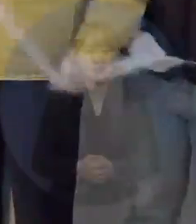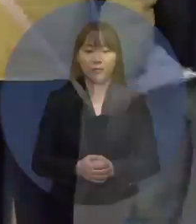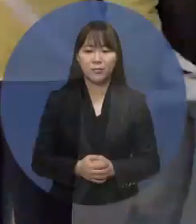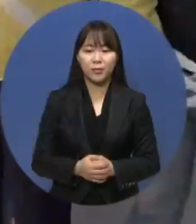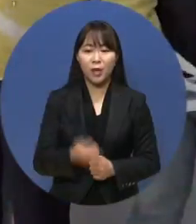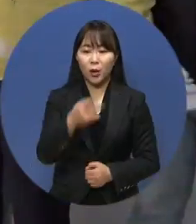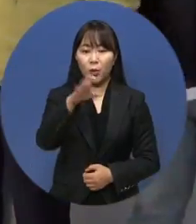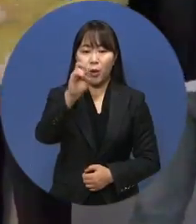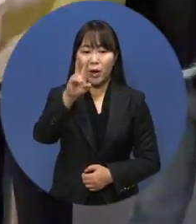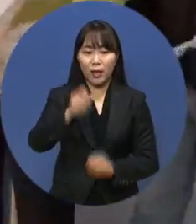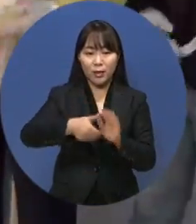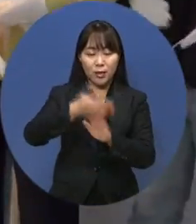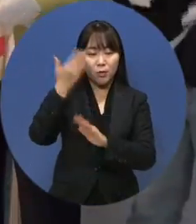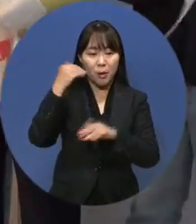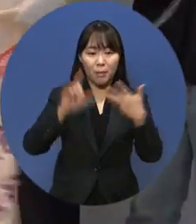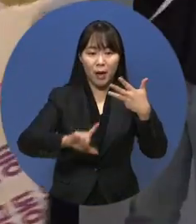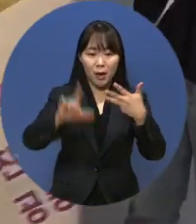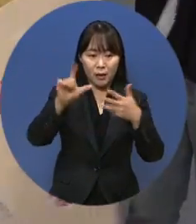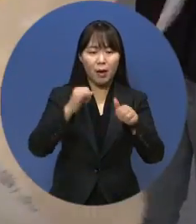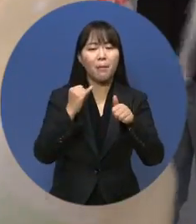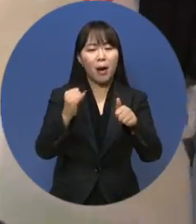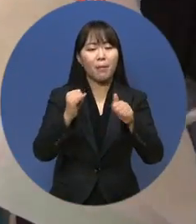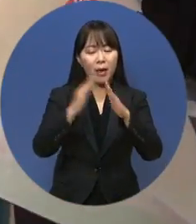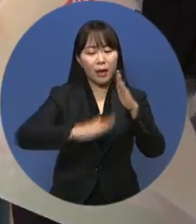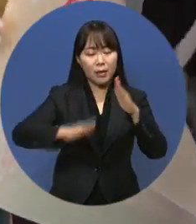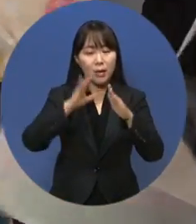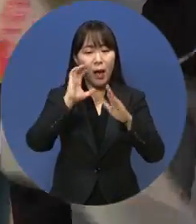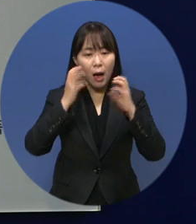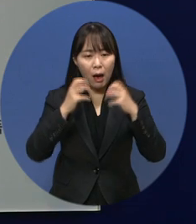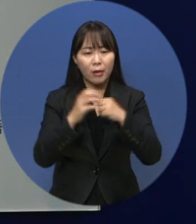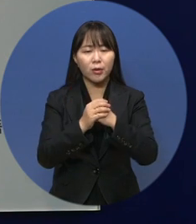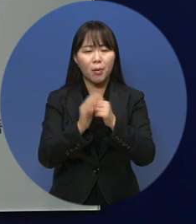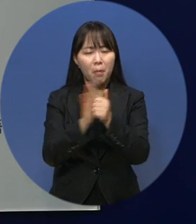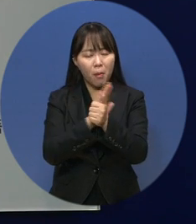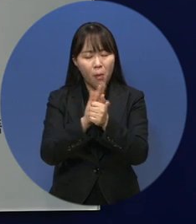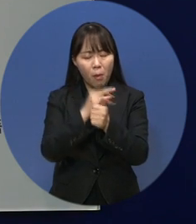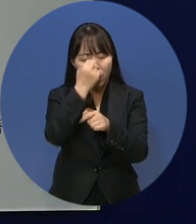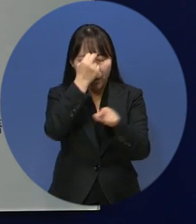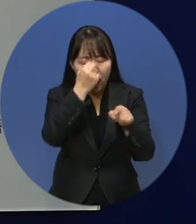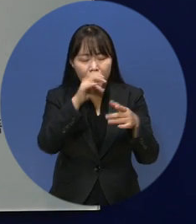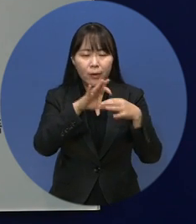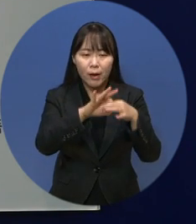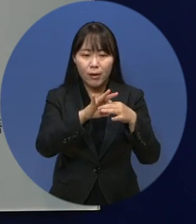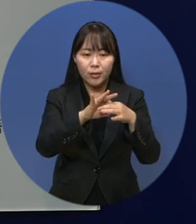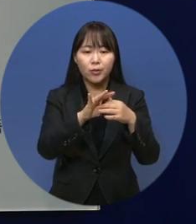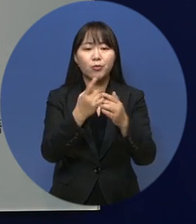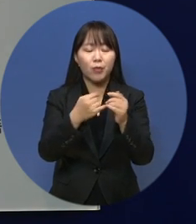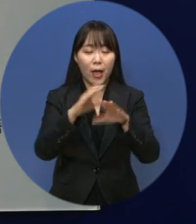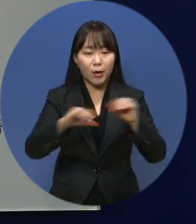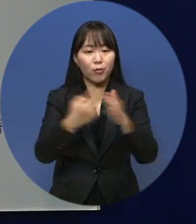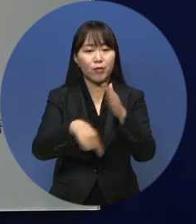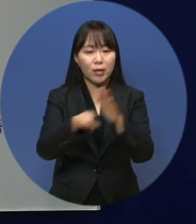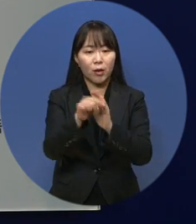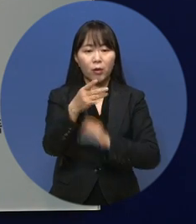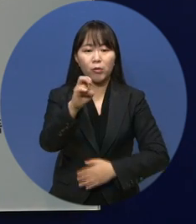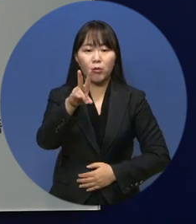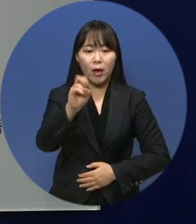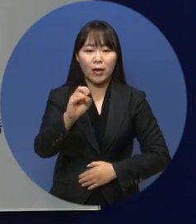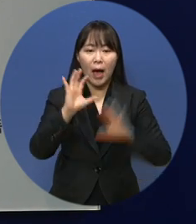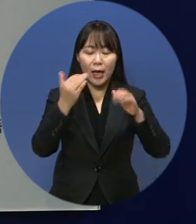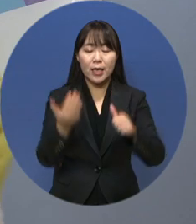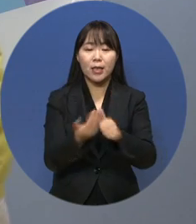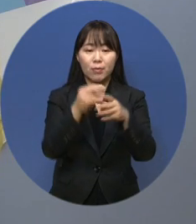광양시가 지난 8일 맞벌이 가정 자녀의 돌봄 사각지대 해소를 위한 광양 아이키움센터 세 곳을 추가로